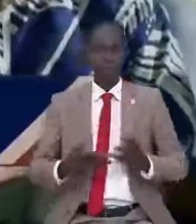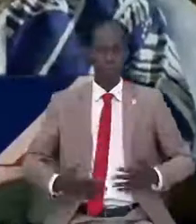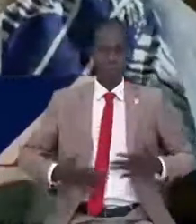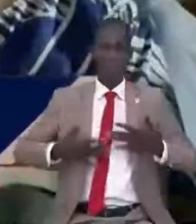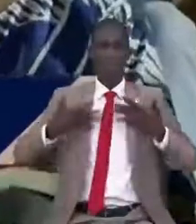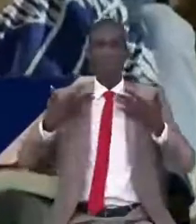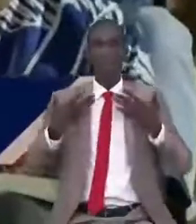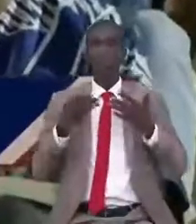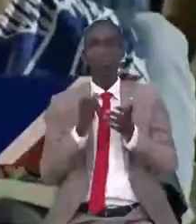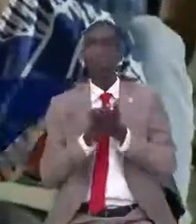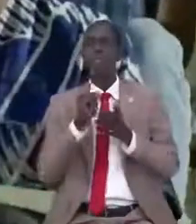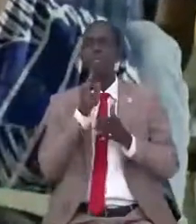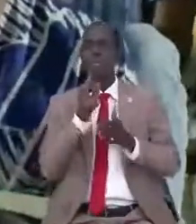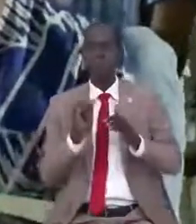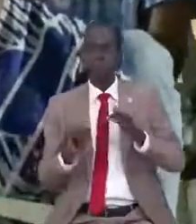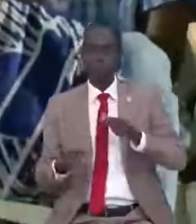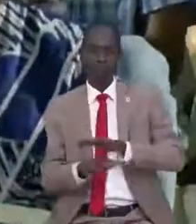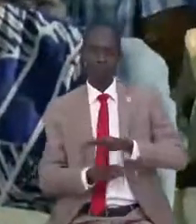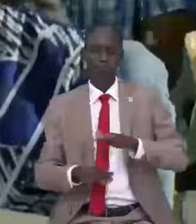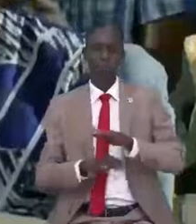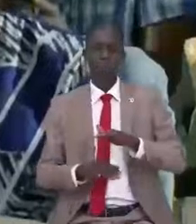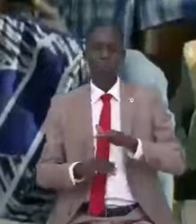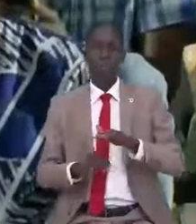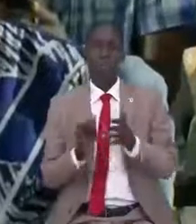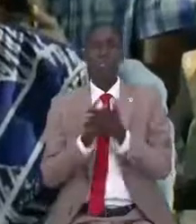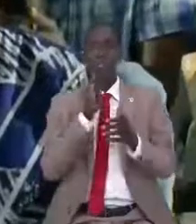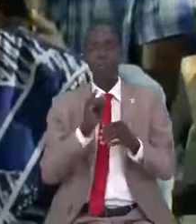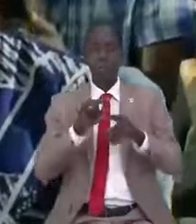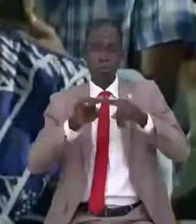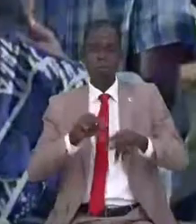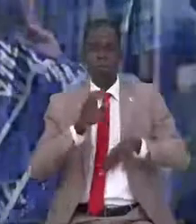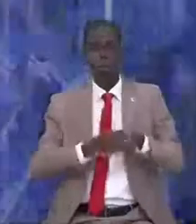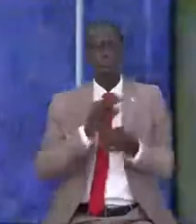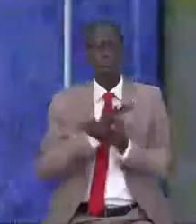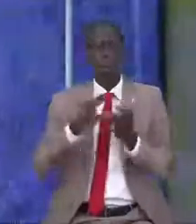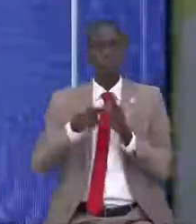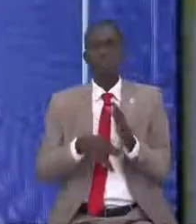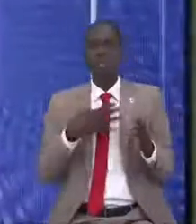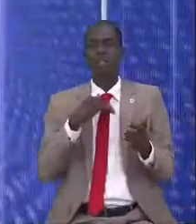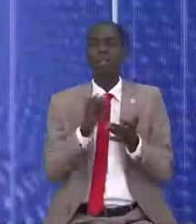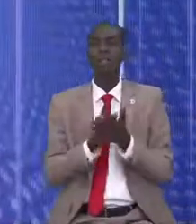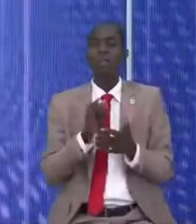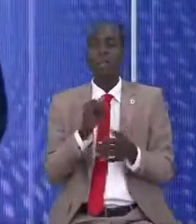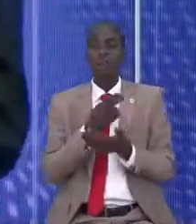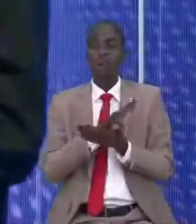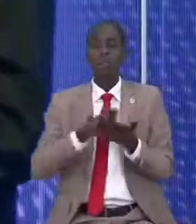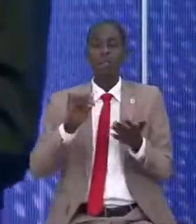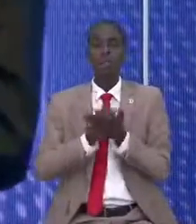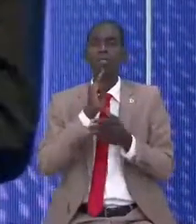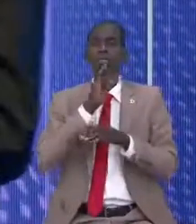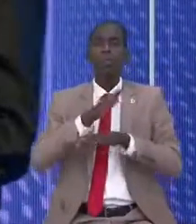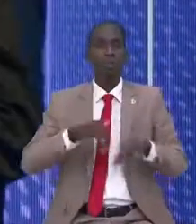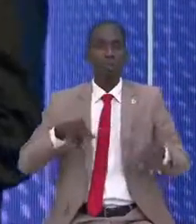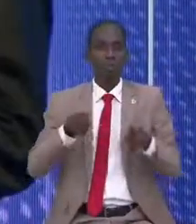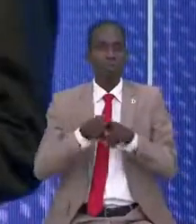vie fondée sur la sainteté. Et c'est cette sainteté qui est appelée la